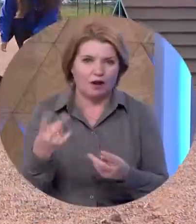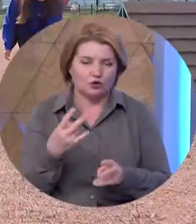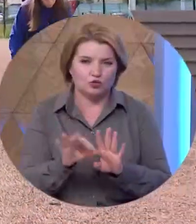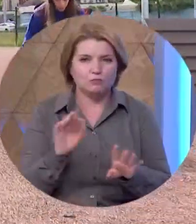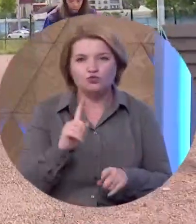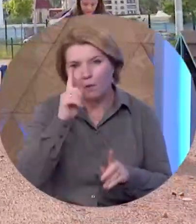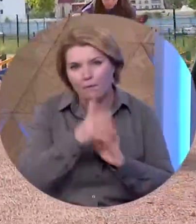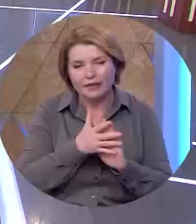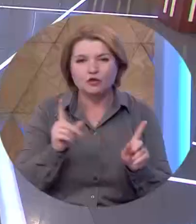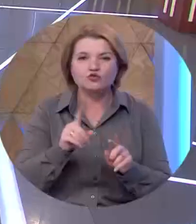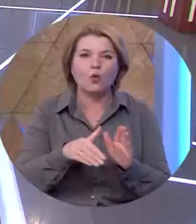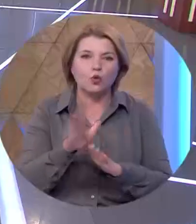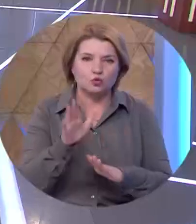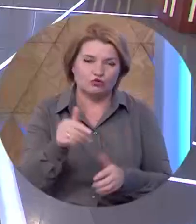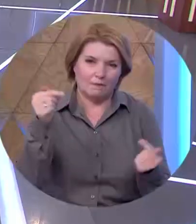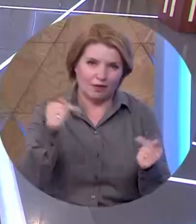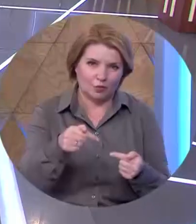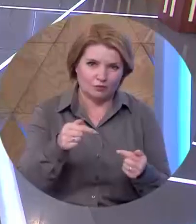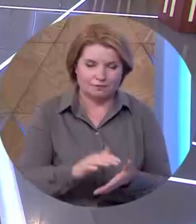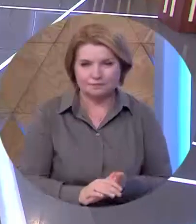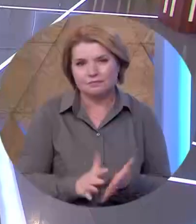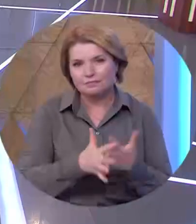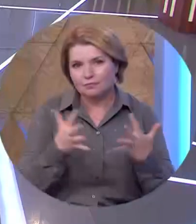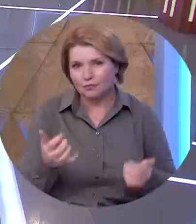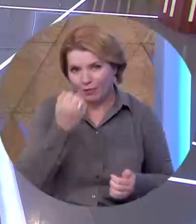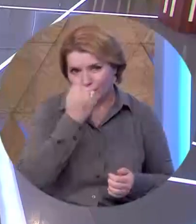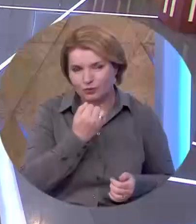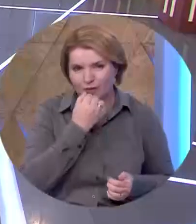понять, что лучше подходит. Спасибо большое, Татьяна Павлычева, на связи.